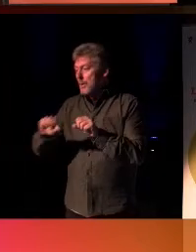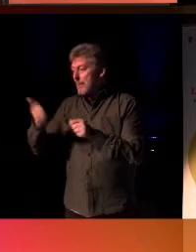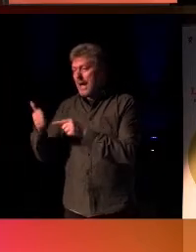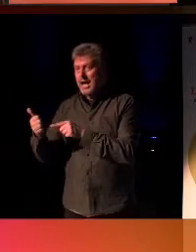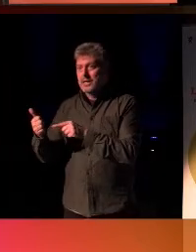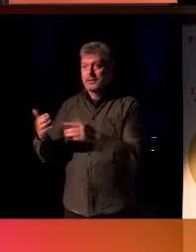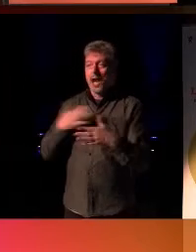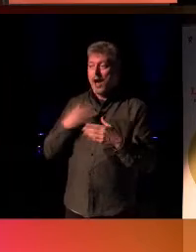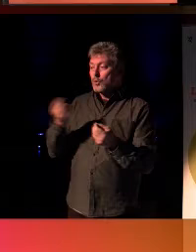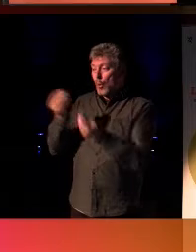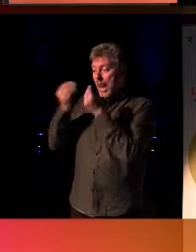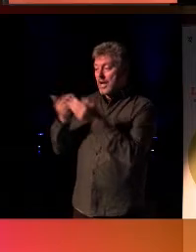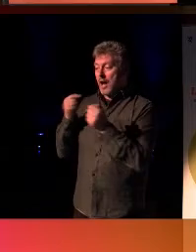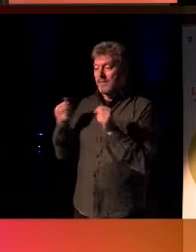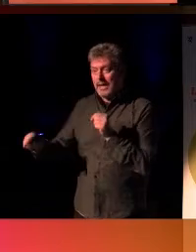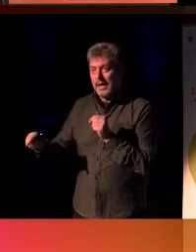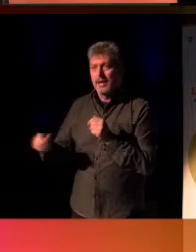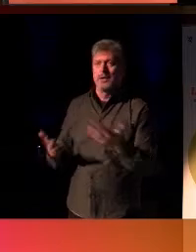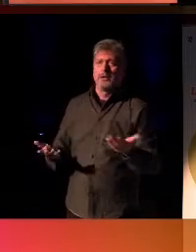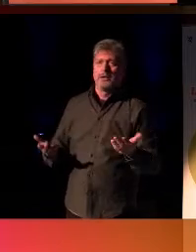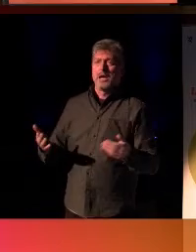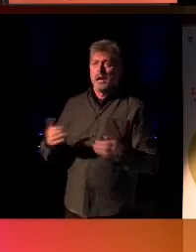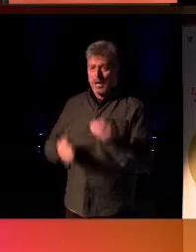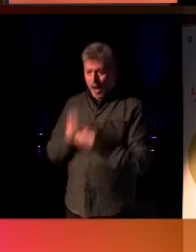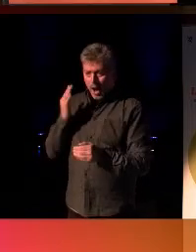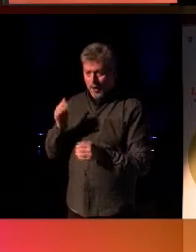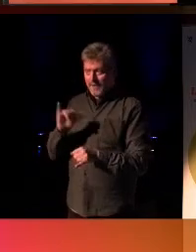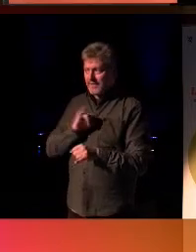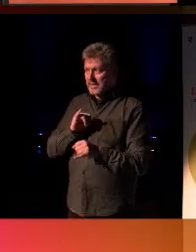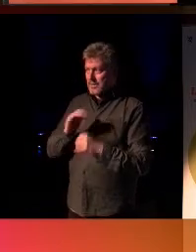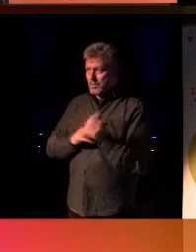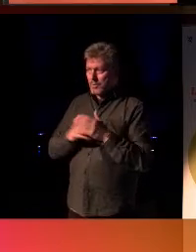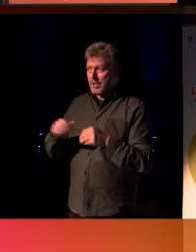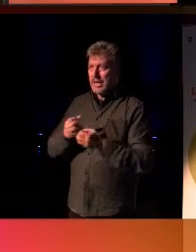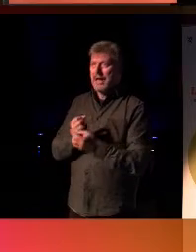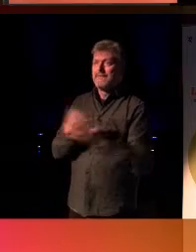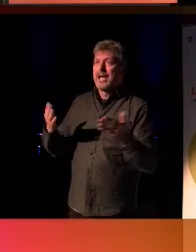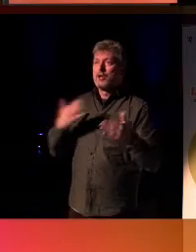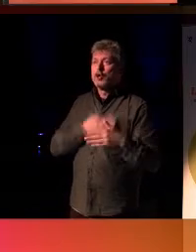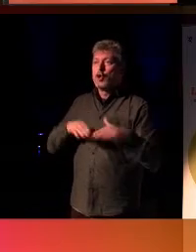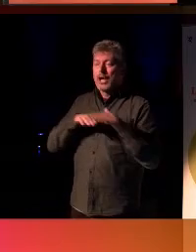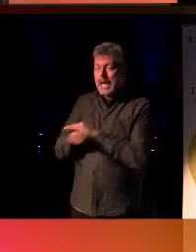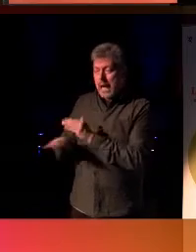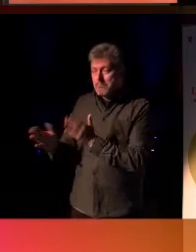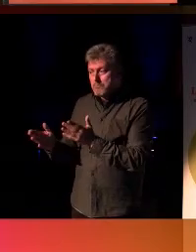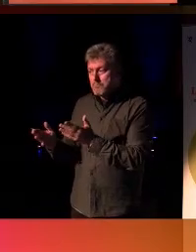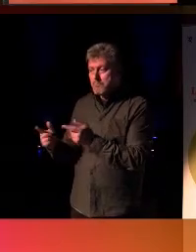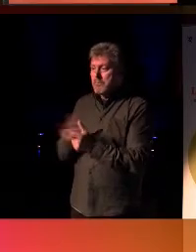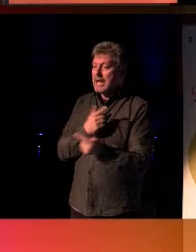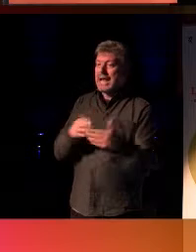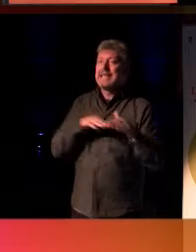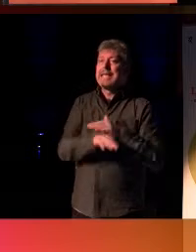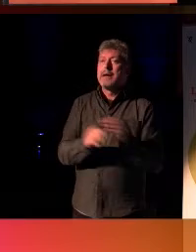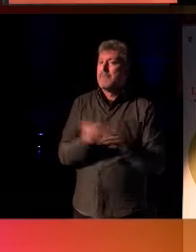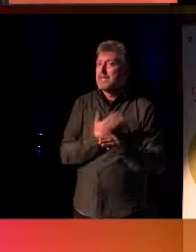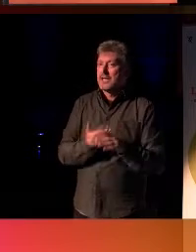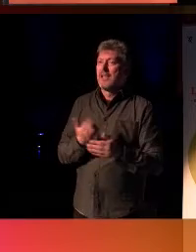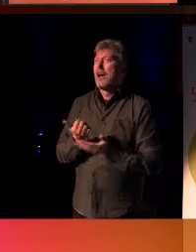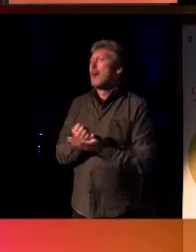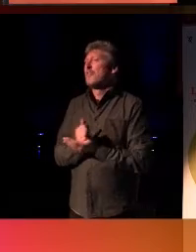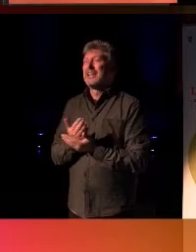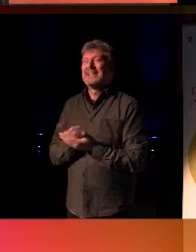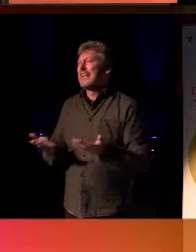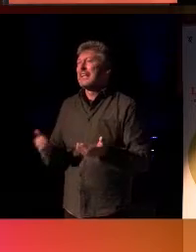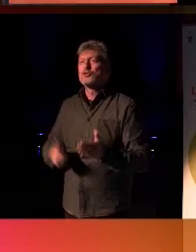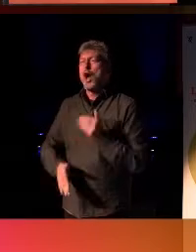man noe å lære? Er det avgjørende om man bygger ut mest sykehjem eller hjemmetjenester? Antagelig er det ikke så avgjørende om det